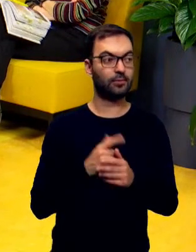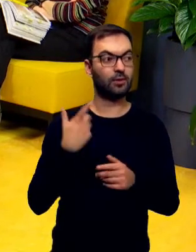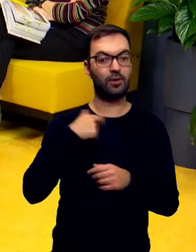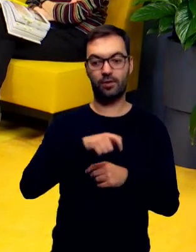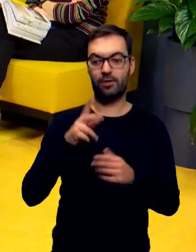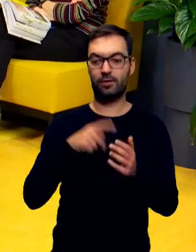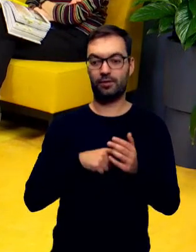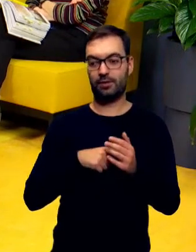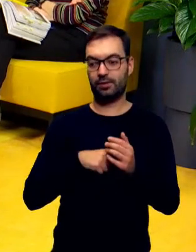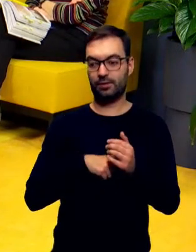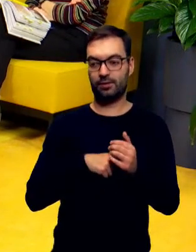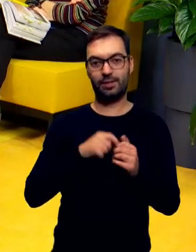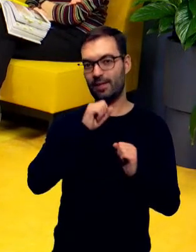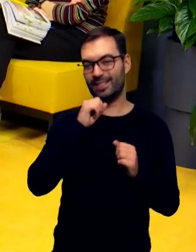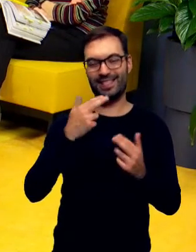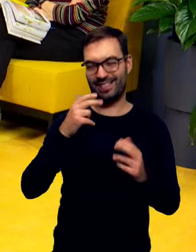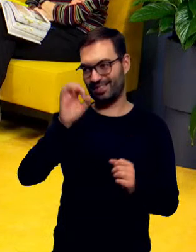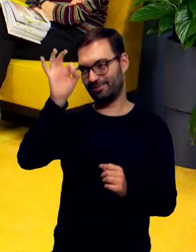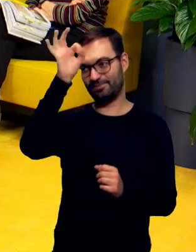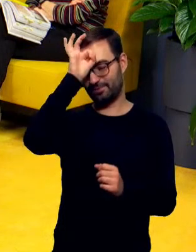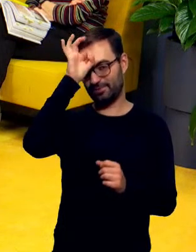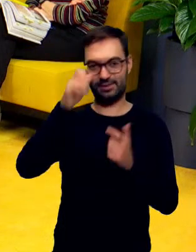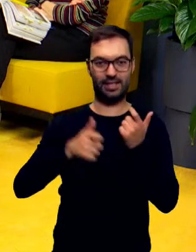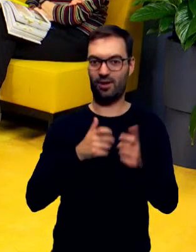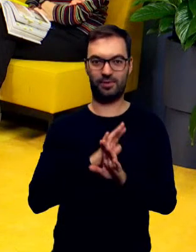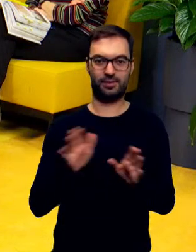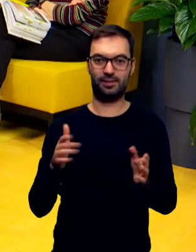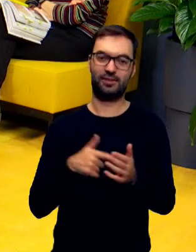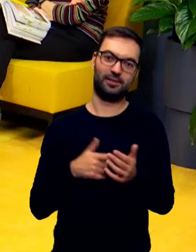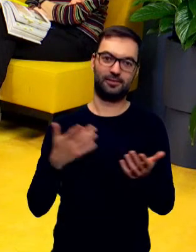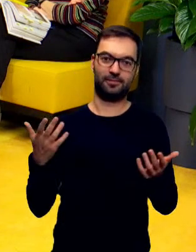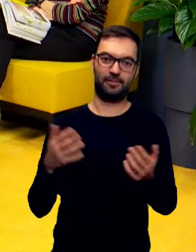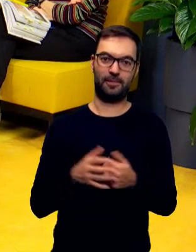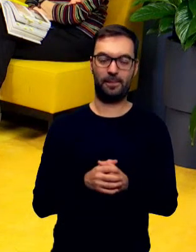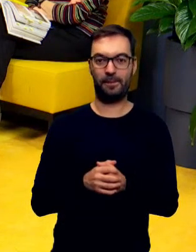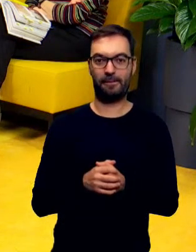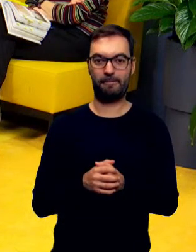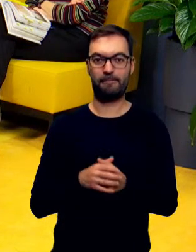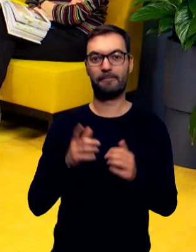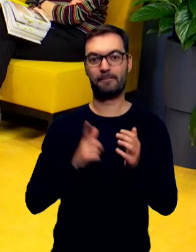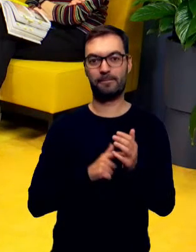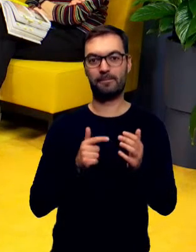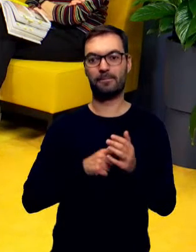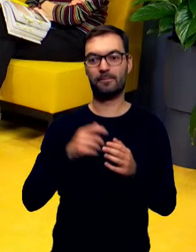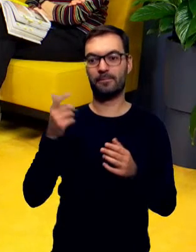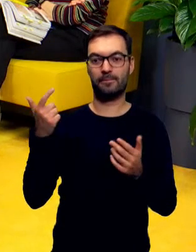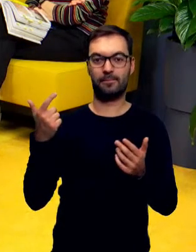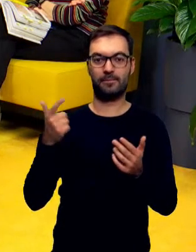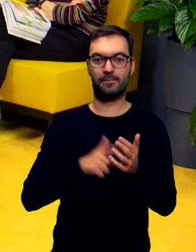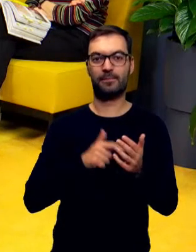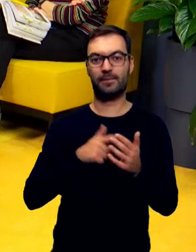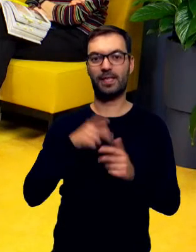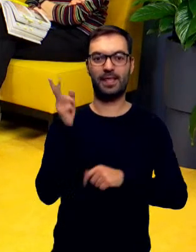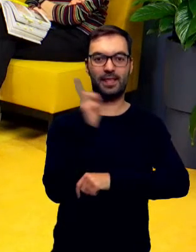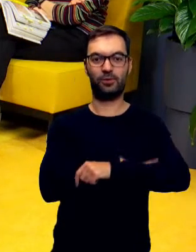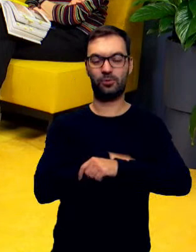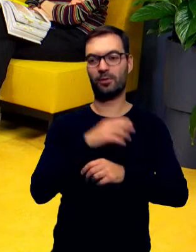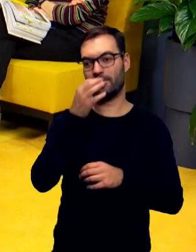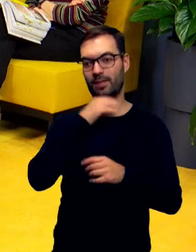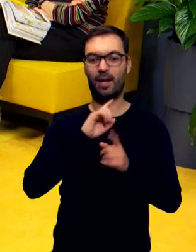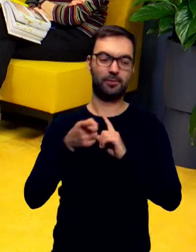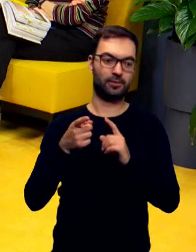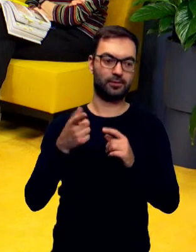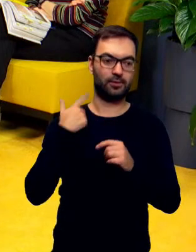osoby, które absolutnie nic nie robią w tym celu i częstym pytaniem na dyżurach czy od